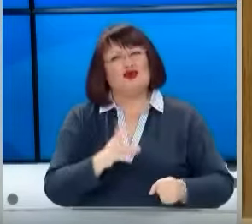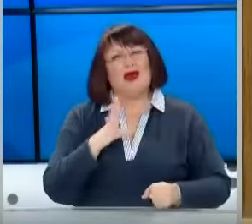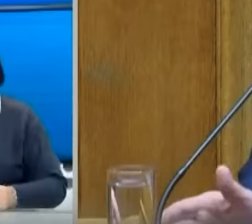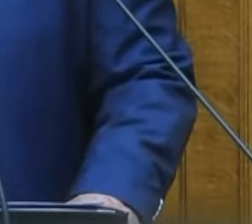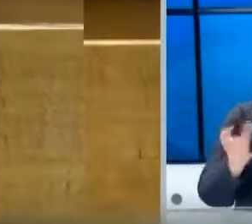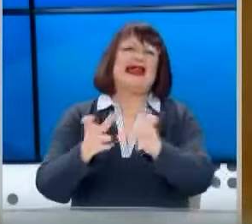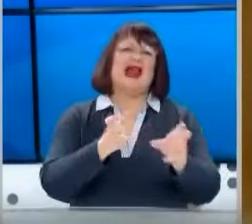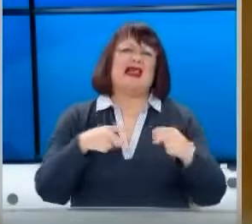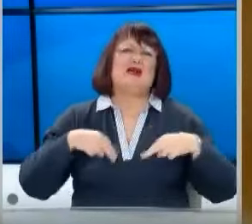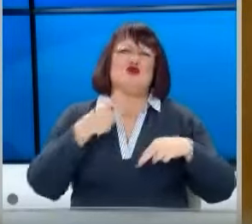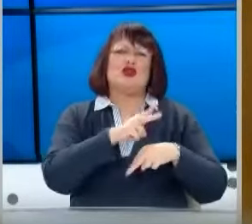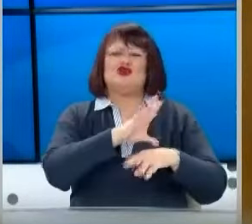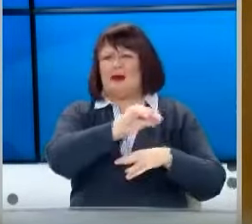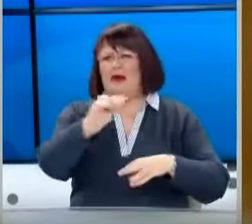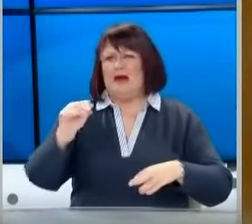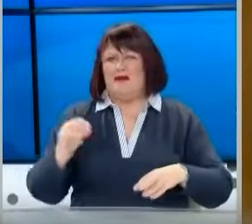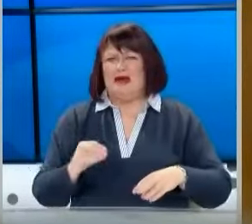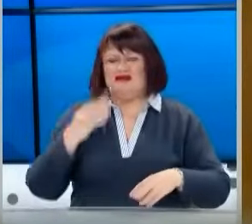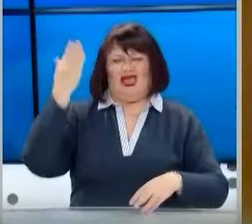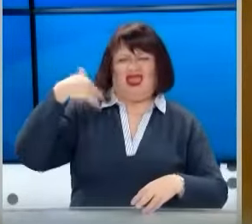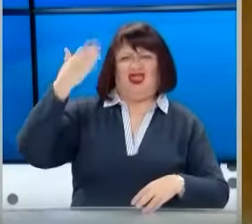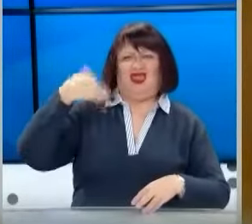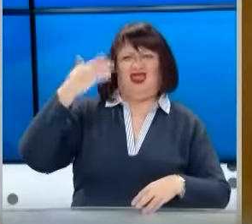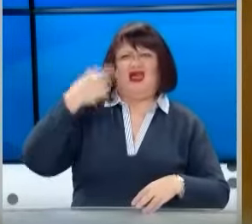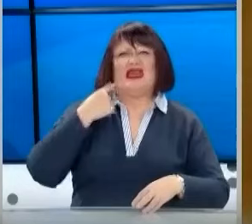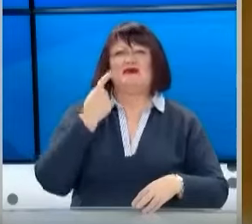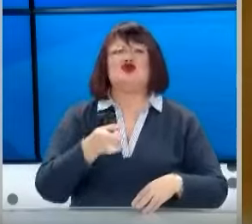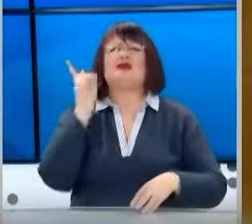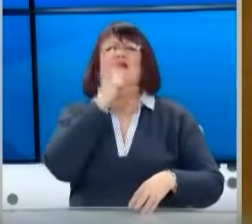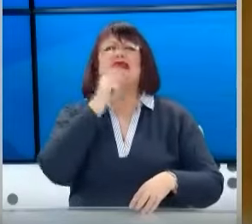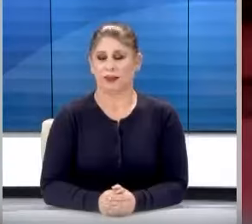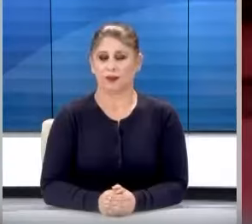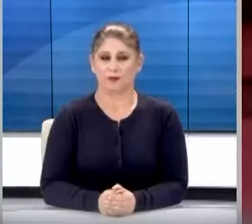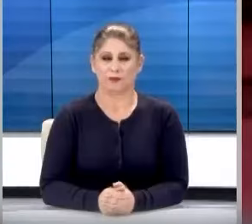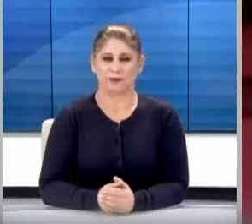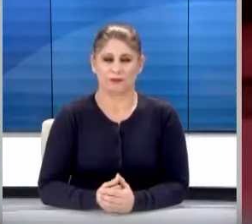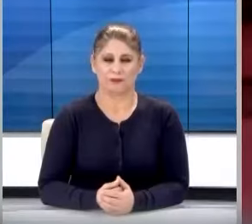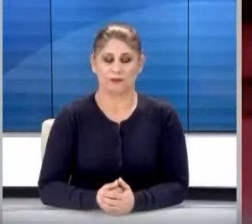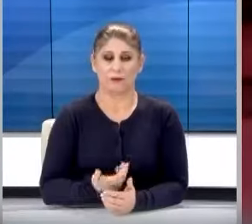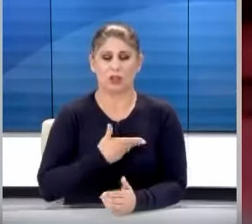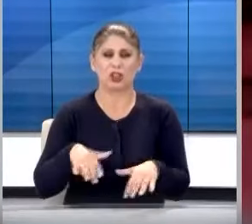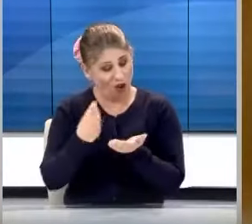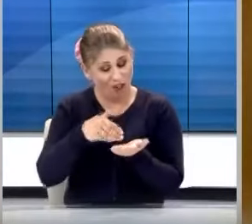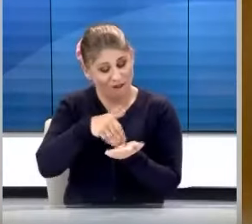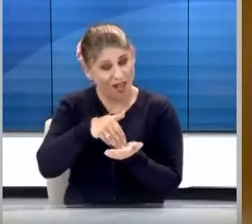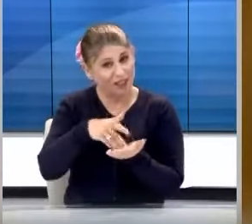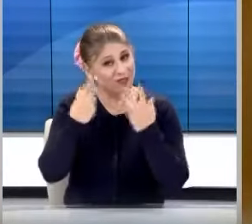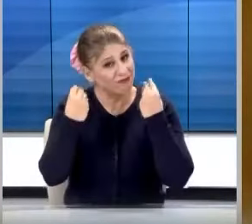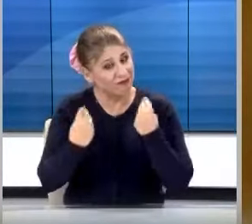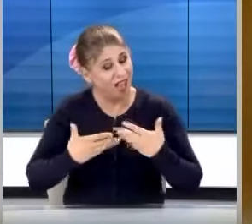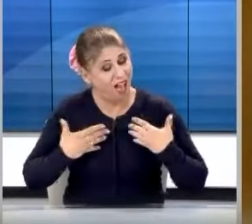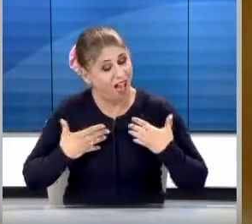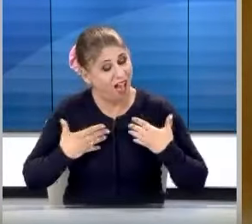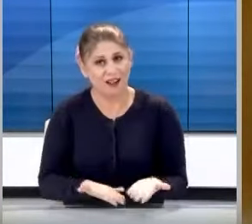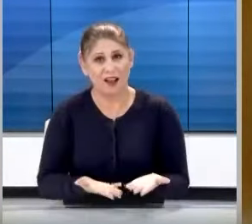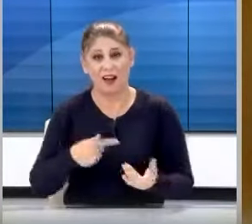στις πυρκαγιές. Επειδή μιλήσατε απαξιωτικά για τη φακή, πατριώτες της φακής, μια χαρά είναι η φακή, μια χαρά είναι. Αλλά